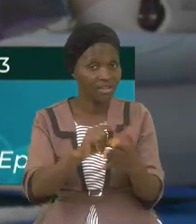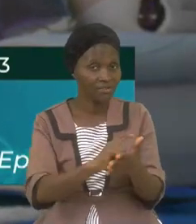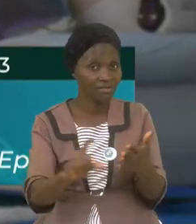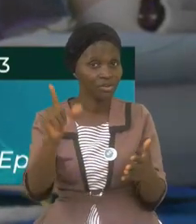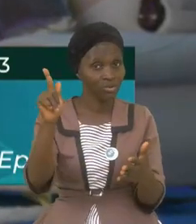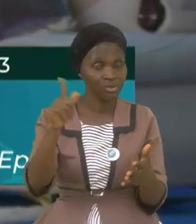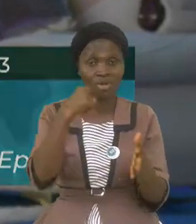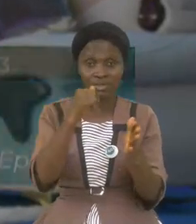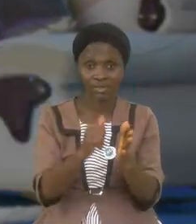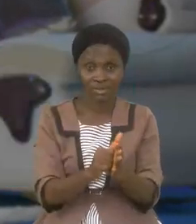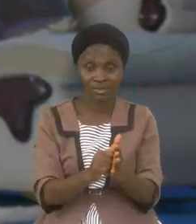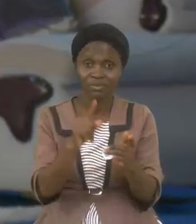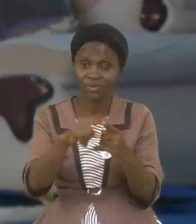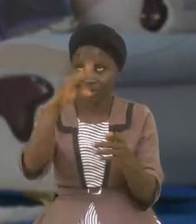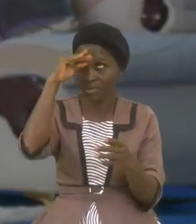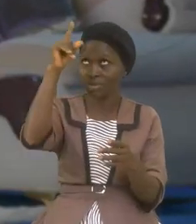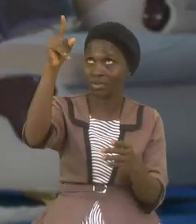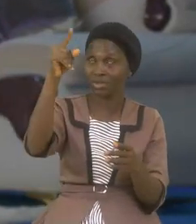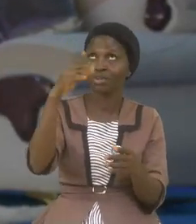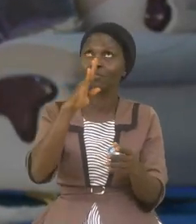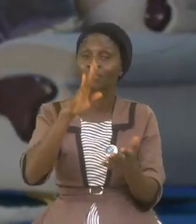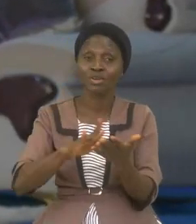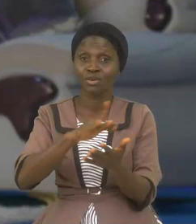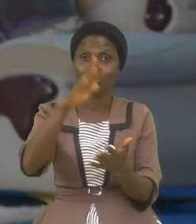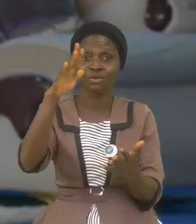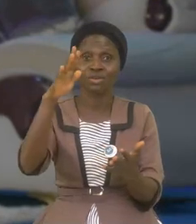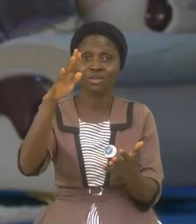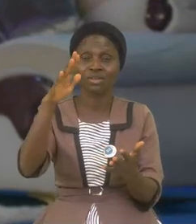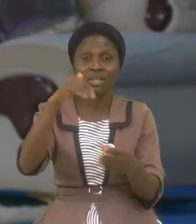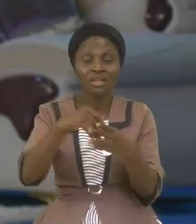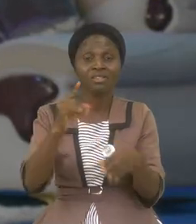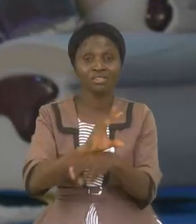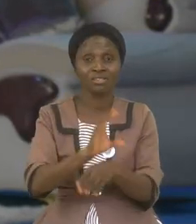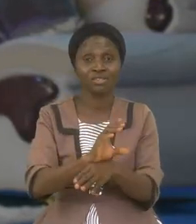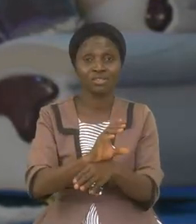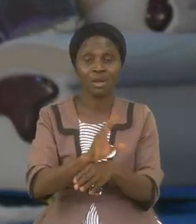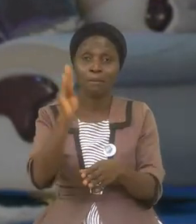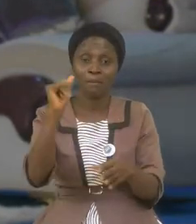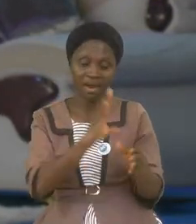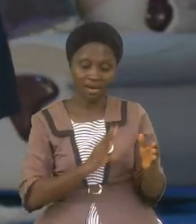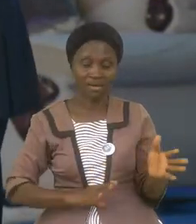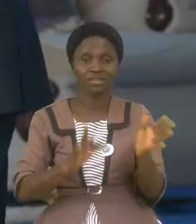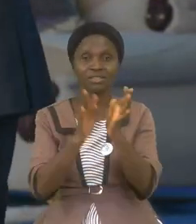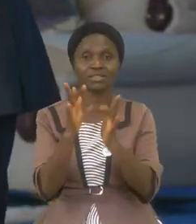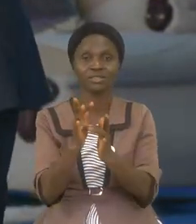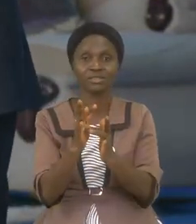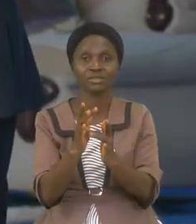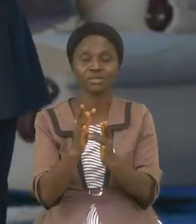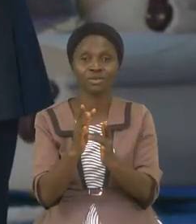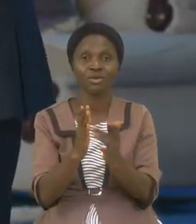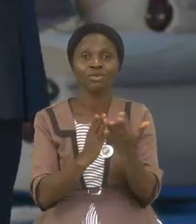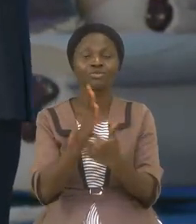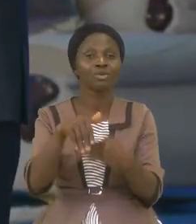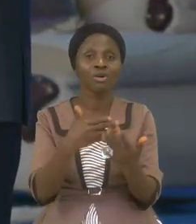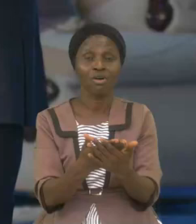ou pensons. Le verset 21 nous dit, à lui soit la gloire, dans